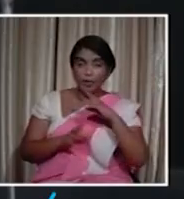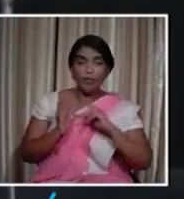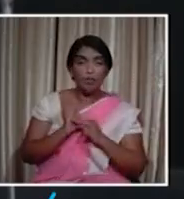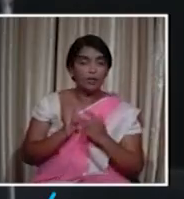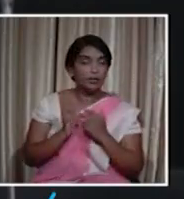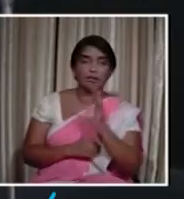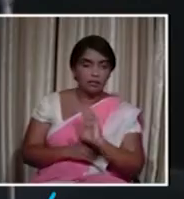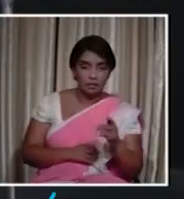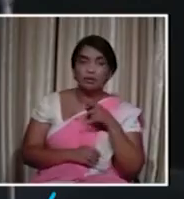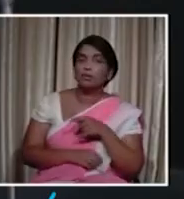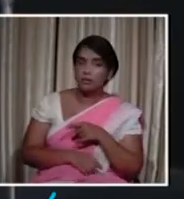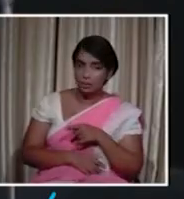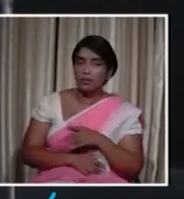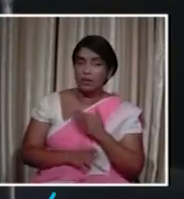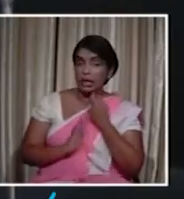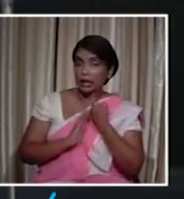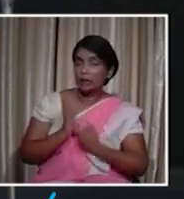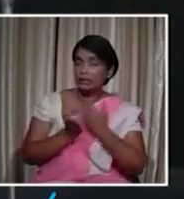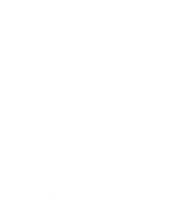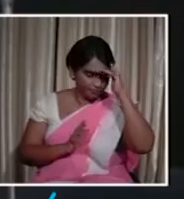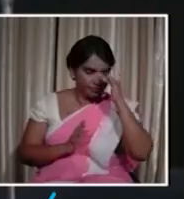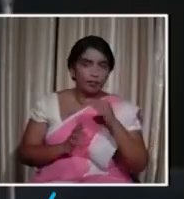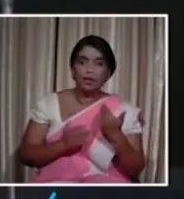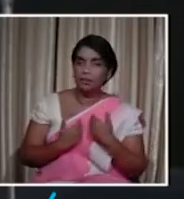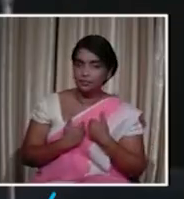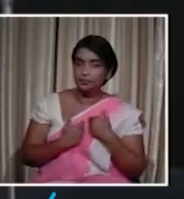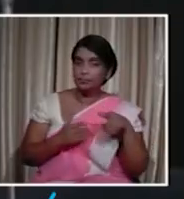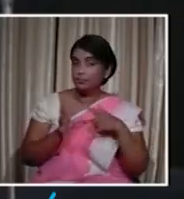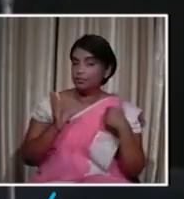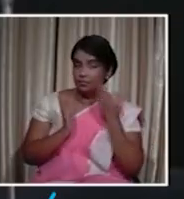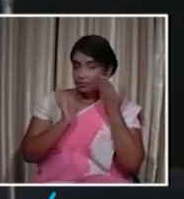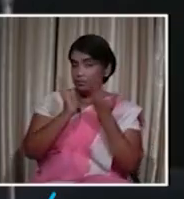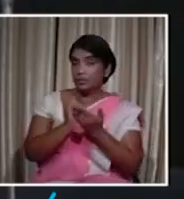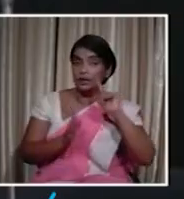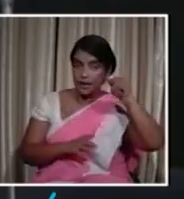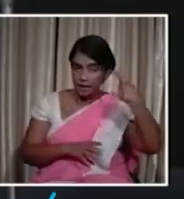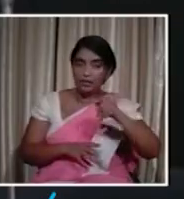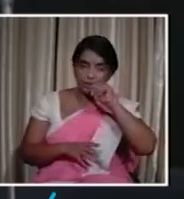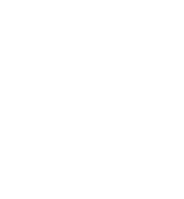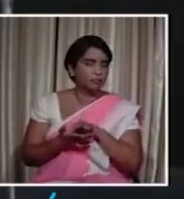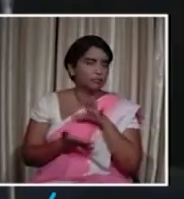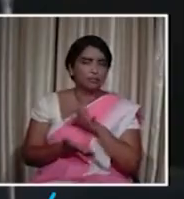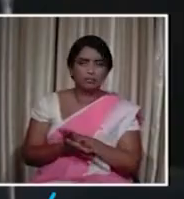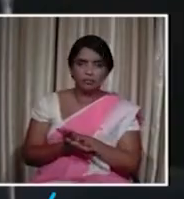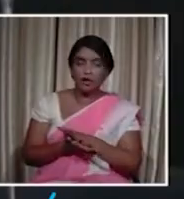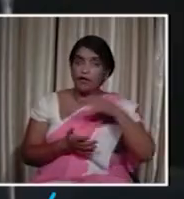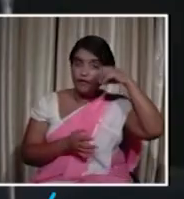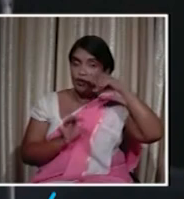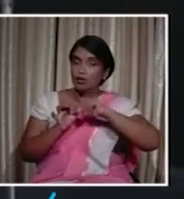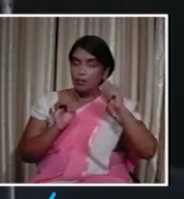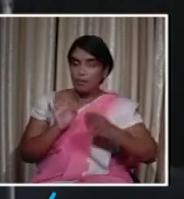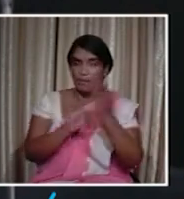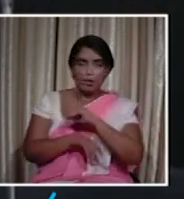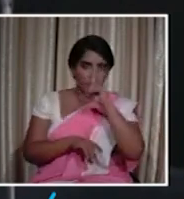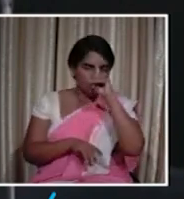ක්‍රියාත්මක කිරීමට නොදෙන තියෙන නෛතික බාධා විවත් කිරීමේ කටයුත්ත පමණයි මේ පනත ගෙනේම අපි අනිවාර්යයෙන්ම අපි කරනවා මේ සභාවට. විදුලි බල මණ්ඩලය පසුගිය සතියේ